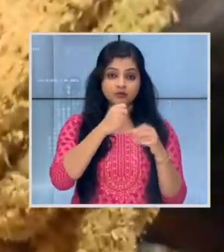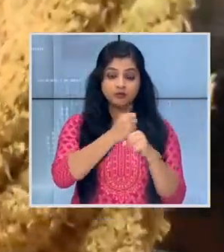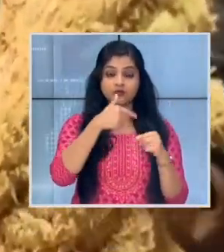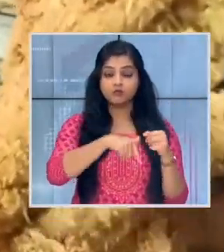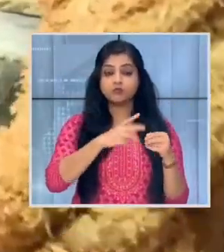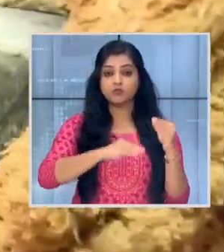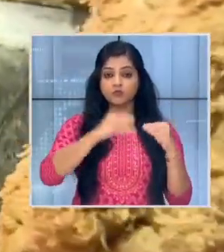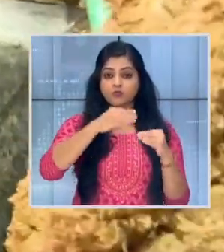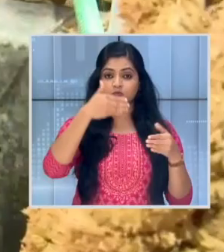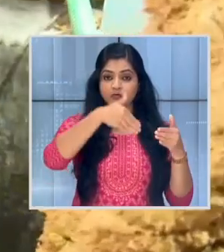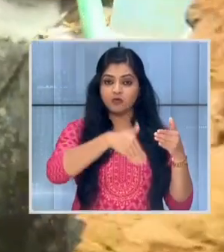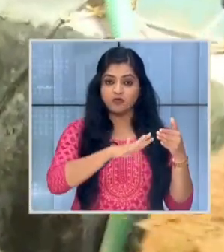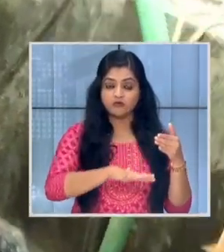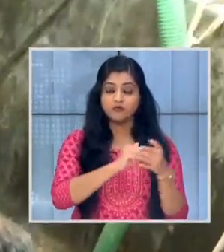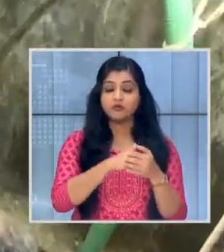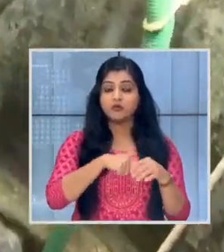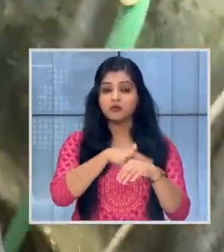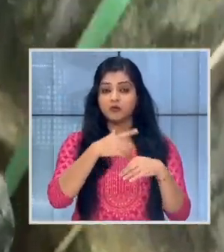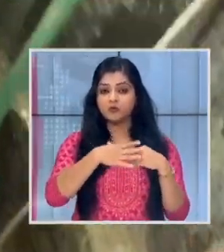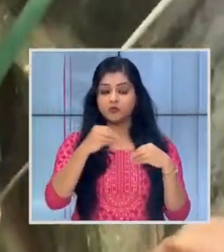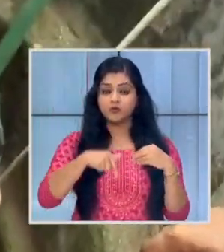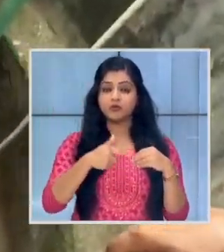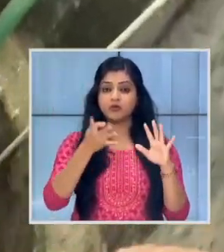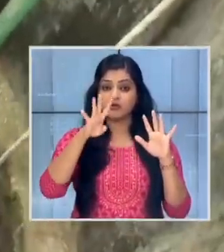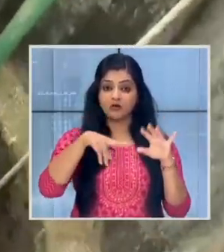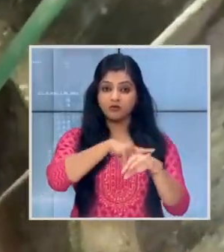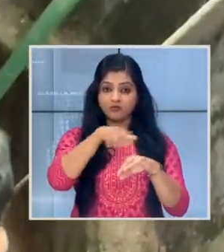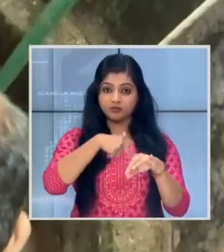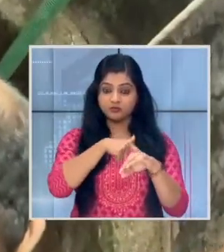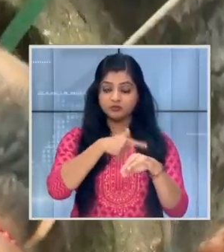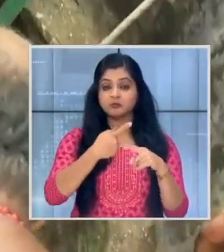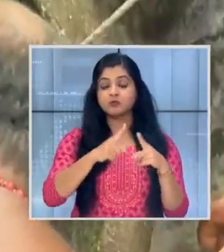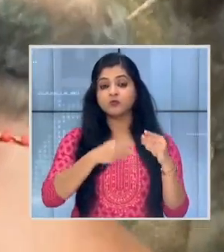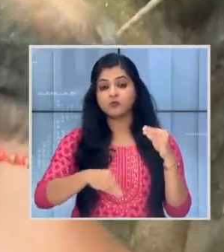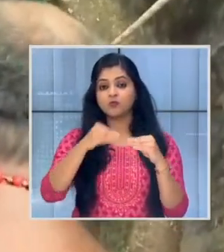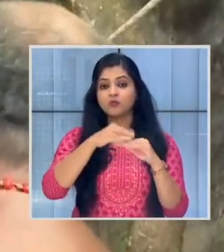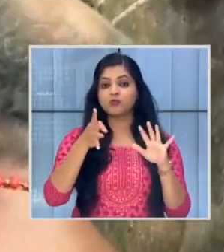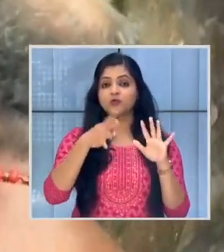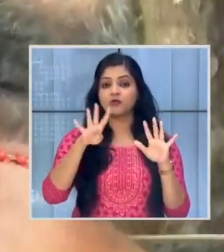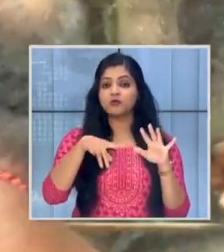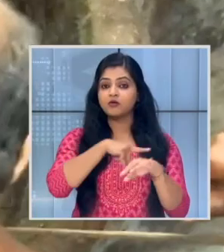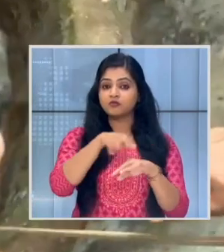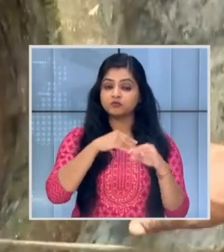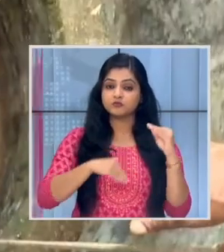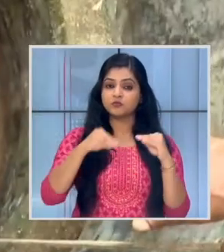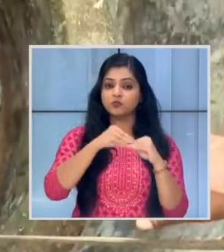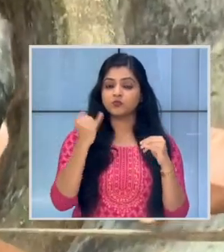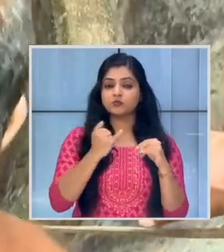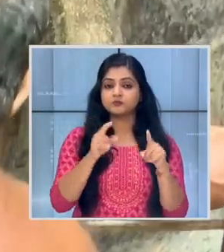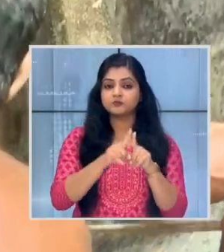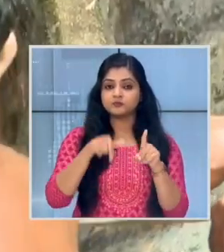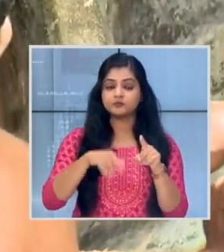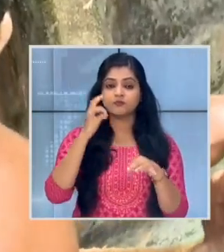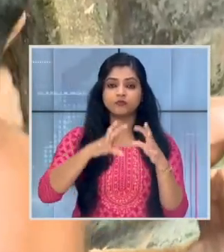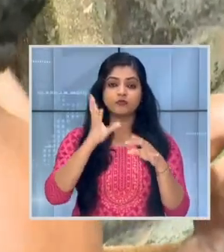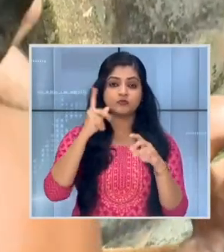ഉദ്യോഗസ്ഥർ പറയുന്നത് ഏകദേശം ഇത്രയും തന്നെ സമയം കൂടി ഇനിയും വേണ്ടിവരും എന്നാണ്. മന്ത്രി ശിവൻകുട്ടി 3 മണിക്കൂർ കൊണ്ട് കണ്ടെത്താൻ കഴിയുമെന്ന് പ്രതീക്ഷ പ്രകടിപ്പിച്ചെങ്കിലും ഫയർഫോഴ്സ് ഉദ്യോഗസ്ഥർ ഉൾപ്പെടെയുള്ളവർ പറയുന്നത്